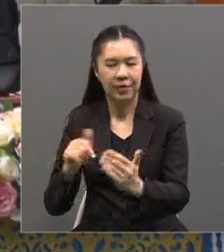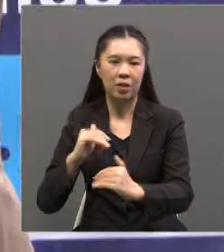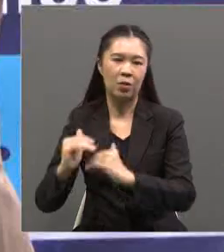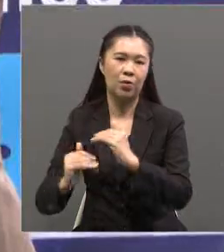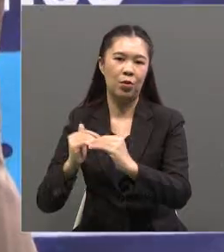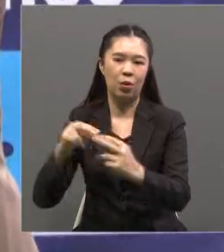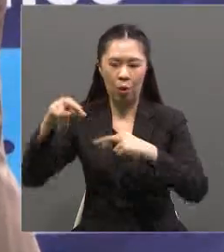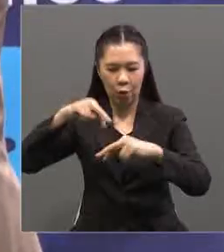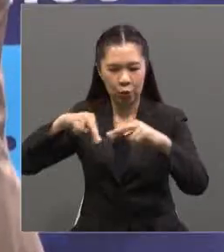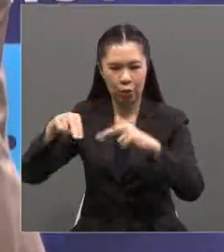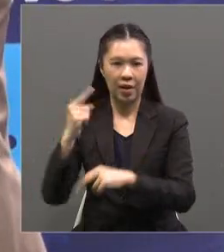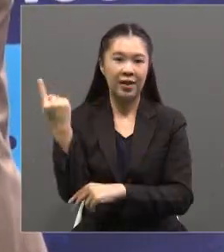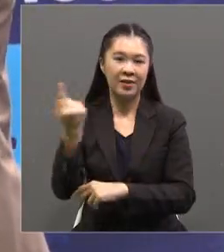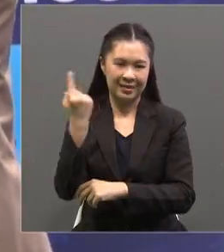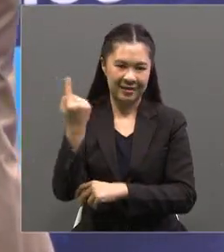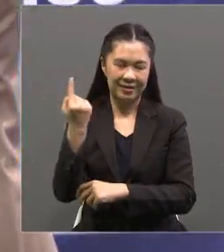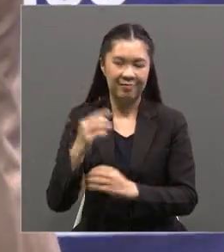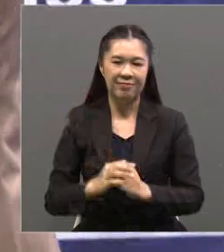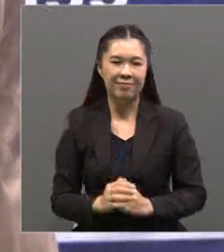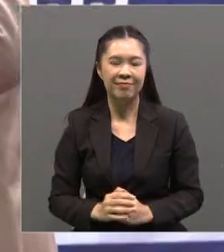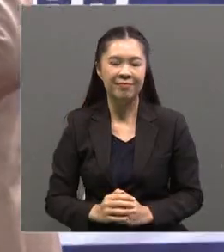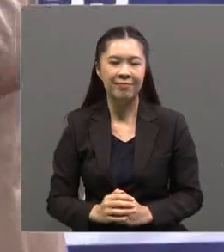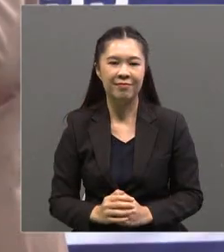สะดวกแก่นักท่องเที่ยวในช่วงไฮซีซั่น